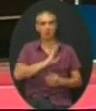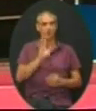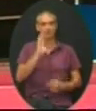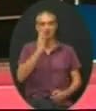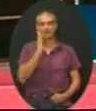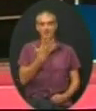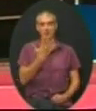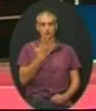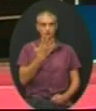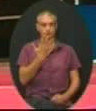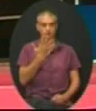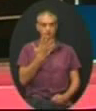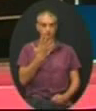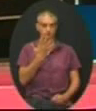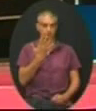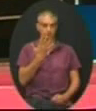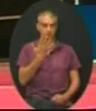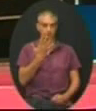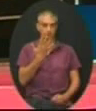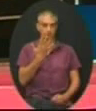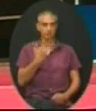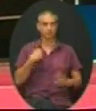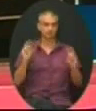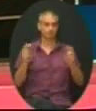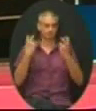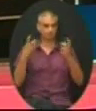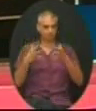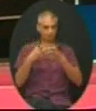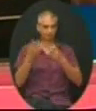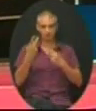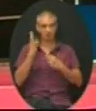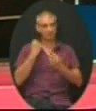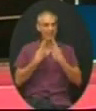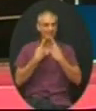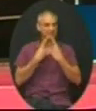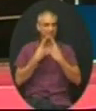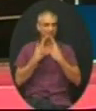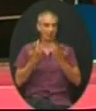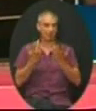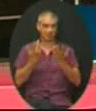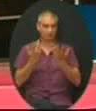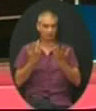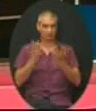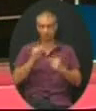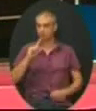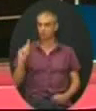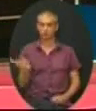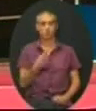ברביעי וחמישי, ואז התכנסו, יותר היה שיחה בין